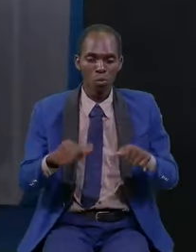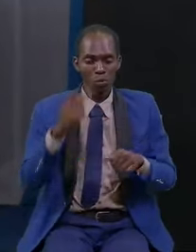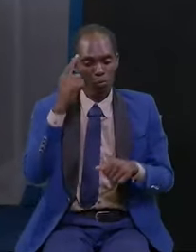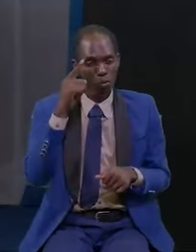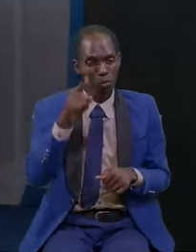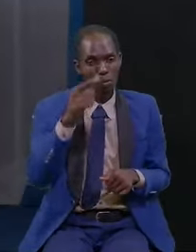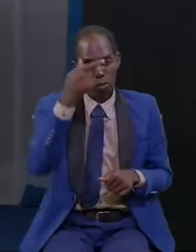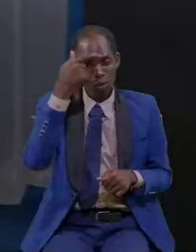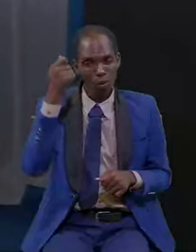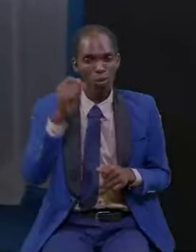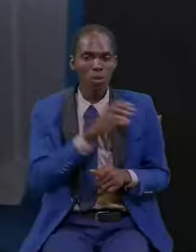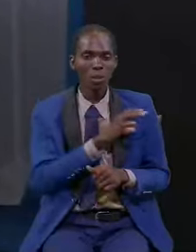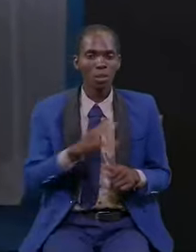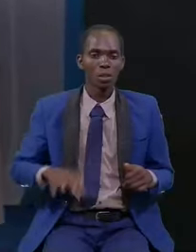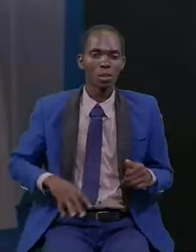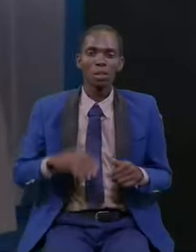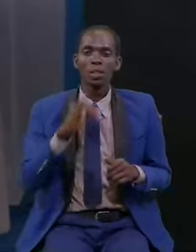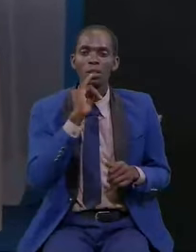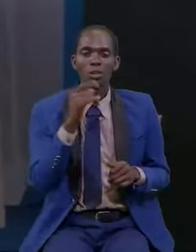la porte de la foi